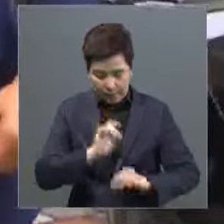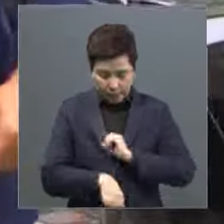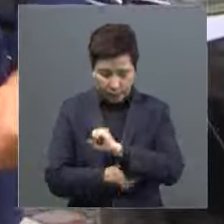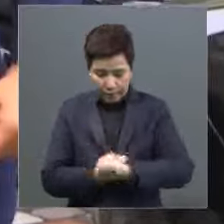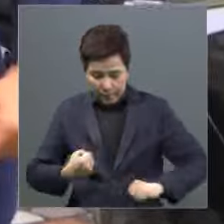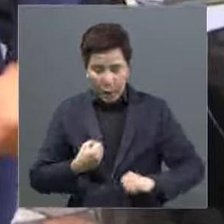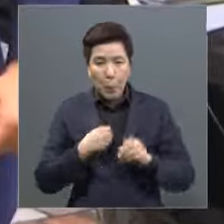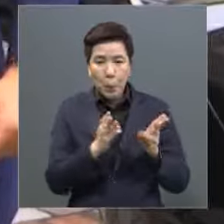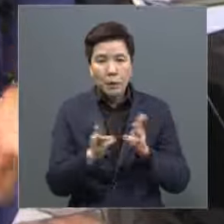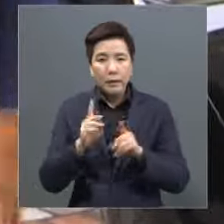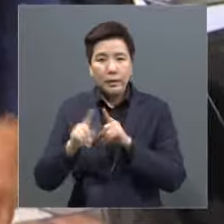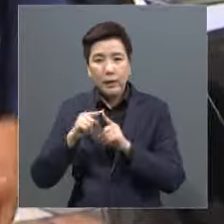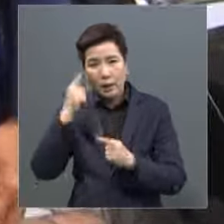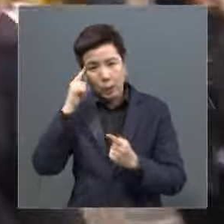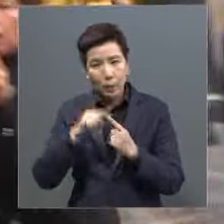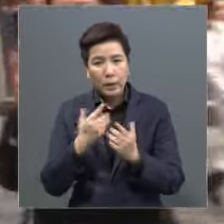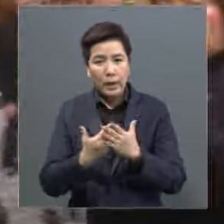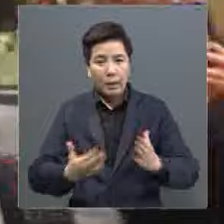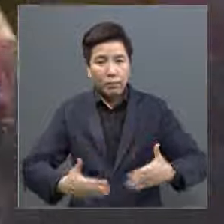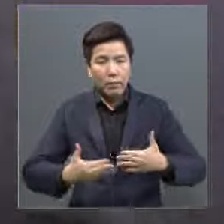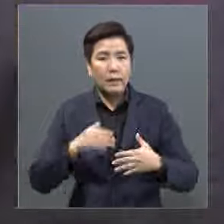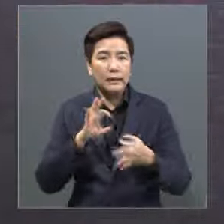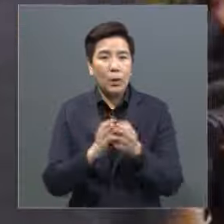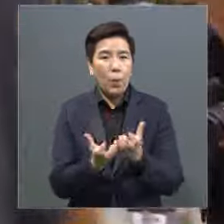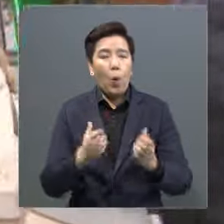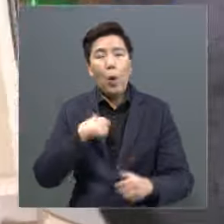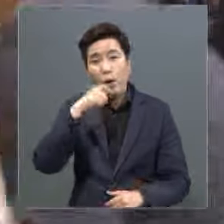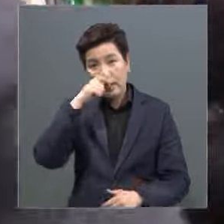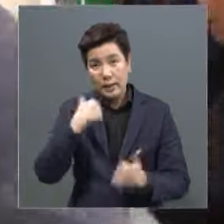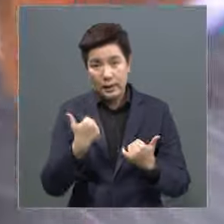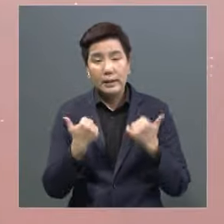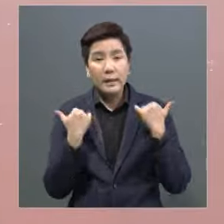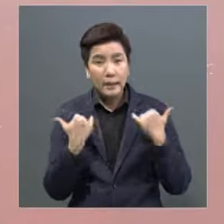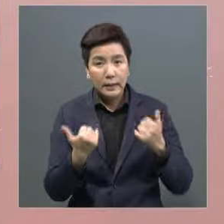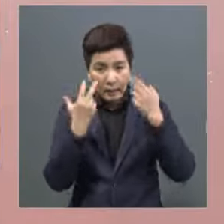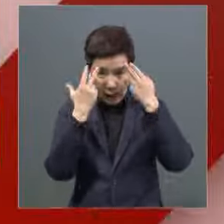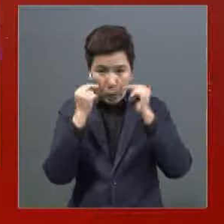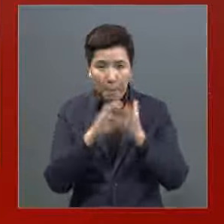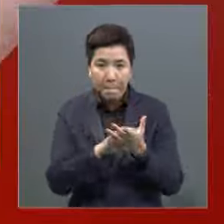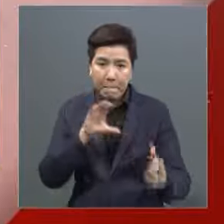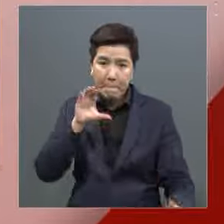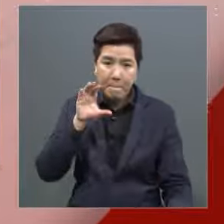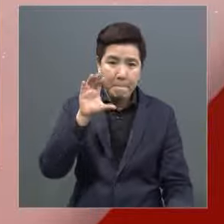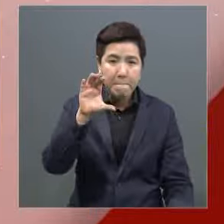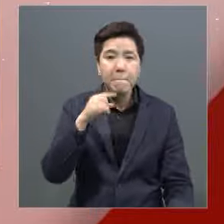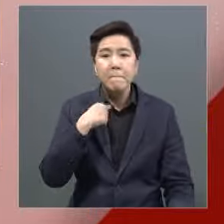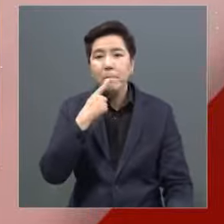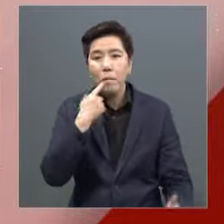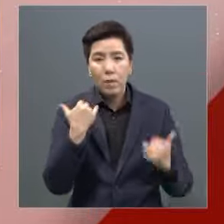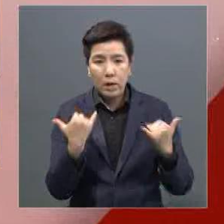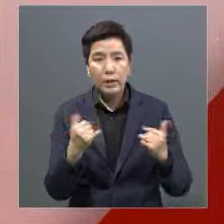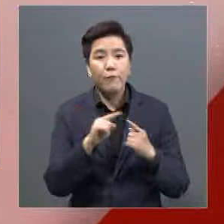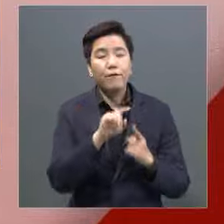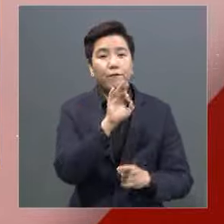เราเนี่ยมากขึ้นเพื่อที่จะเพิ่มมูลค่าให้กับสินค้าไทยล่าสุดนะคะท่านนายกก็ได้โพสต์ผ่านโซเชียลทั้งทาง